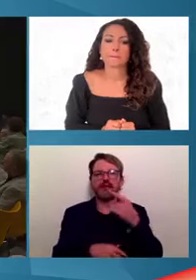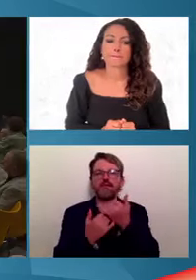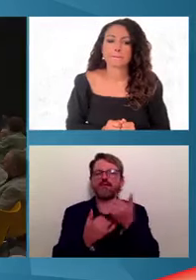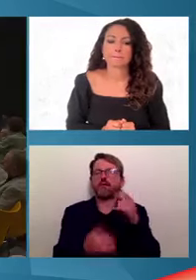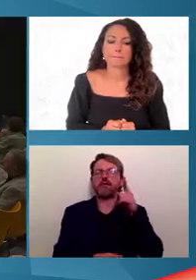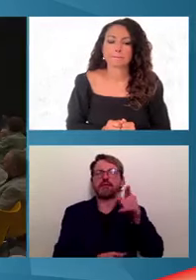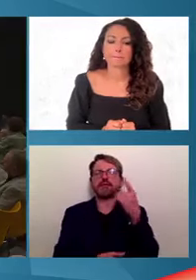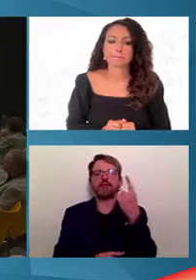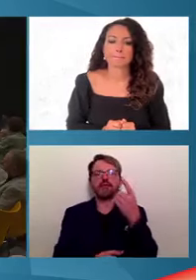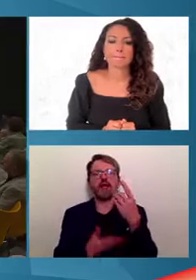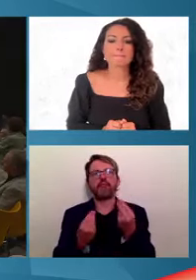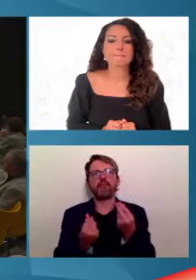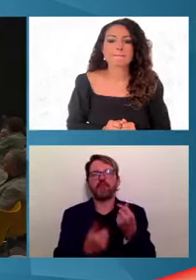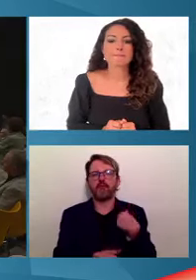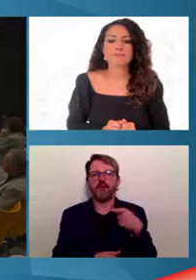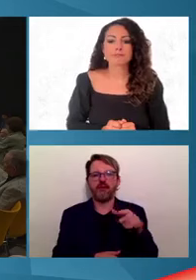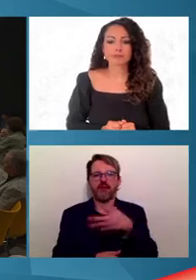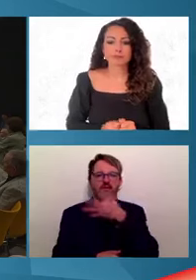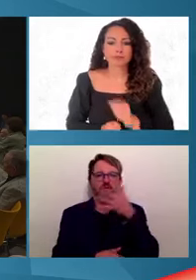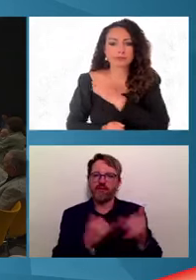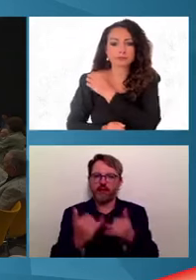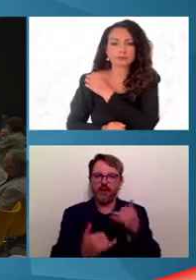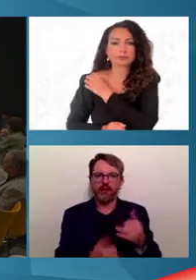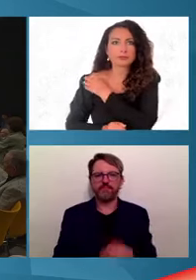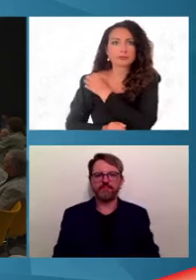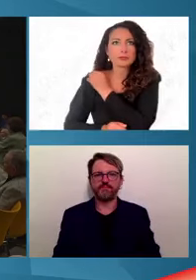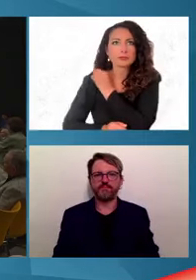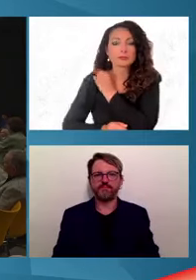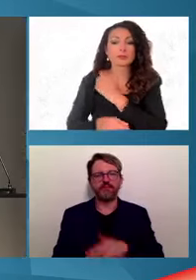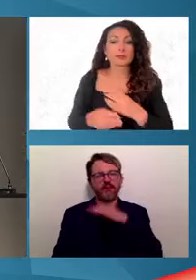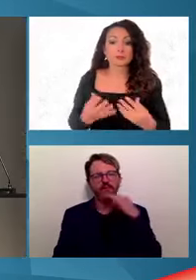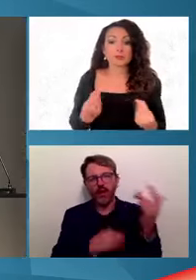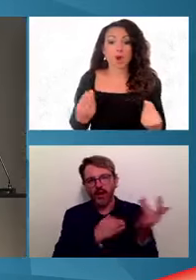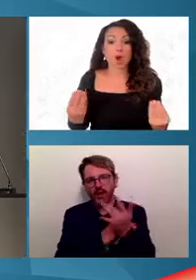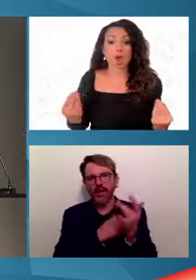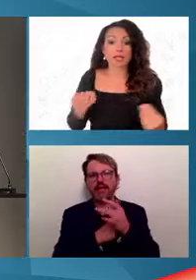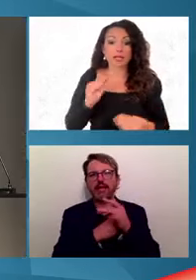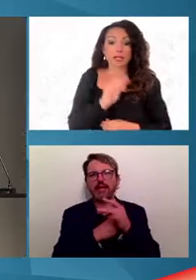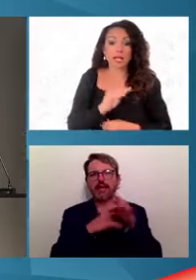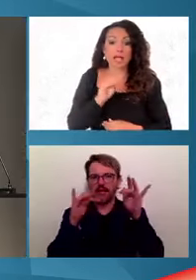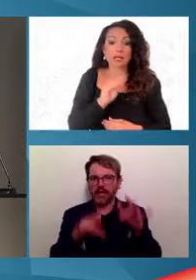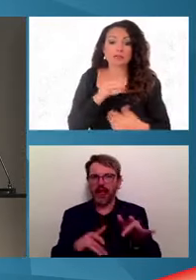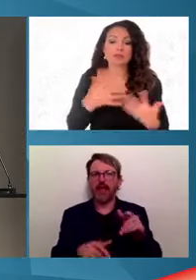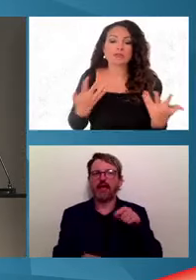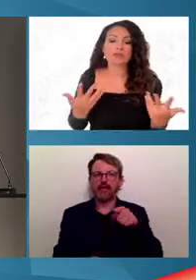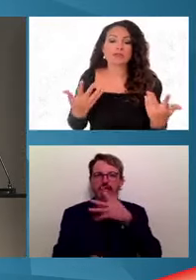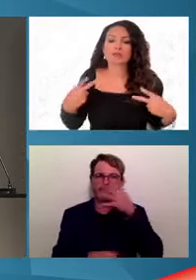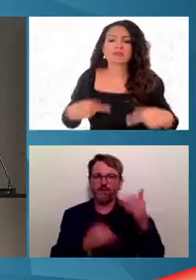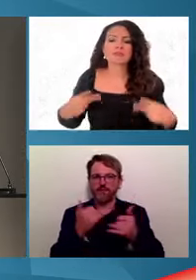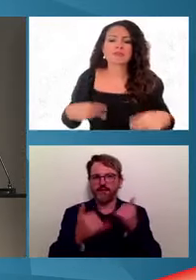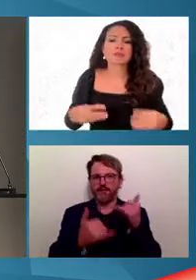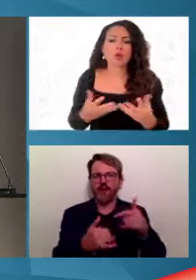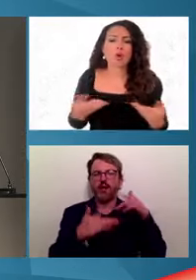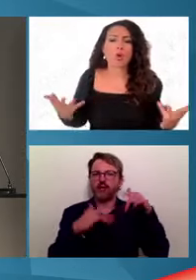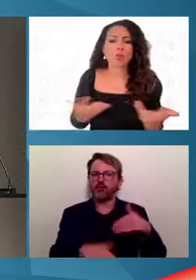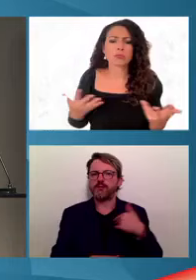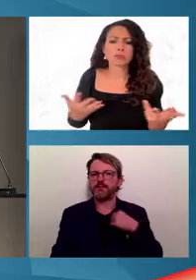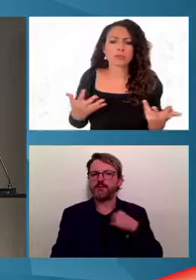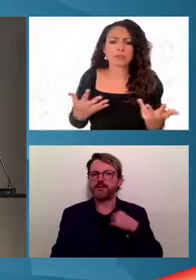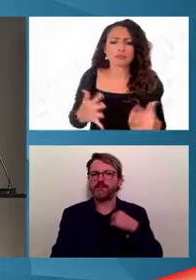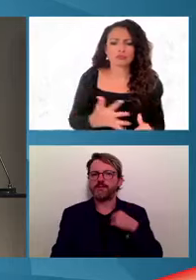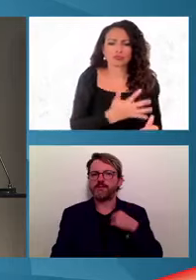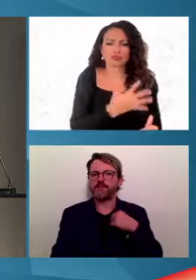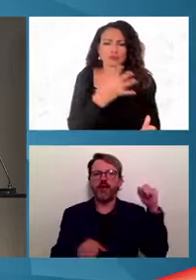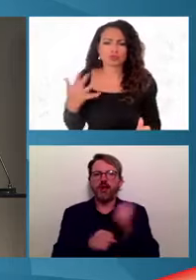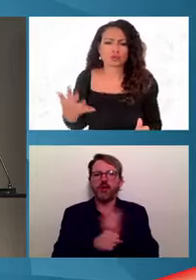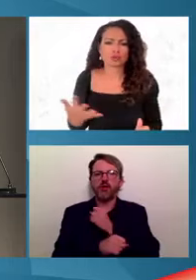Jahren? Es hat sicher sehr viel Kritik gegeben in diesen Jahren, die man aushalten muss. Aber auf der anderen Seite,